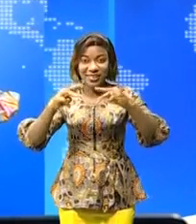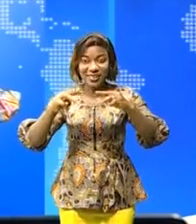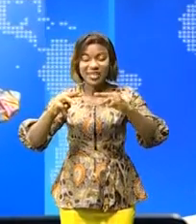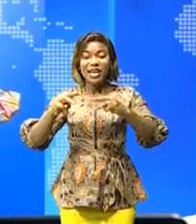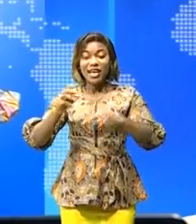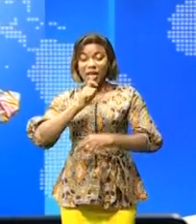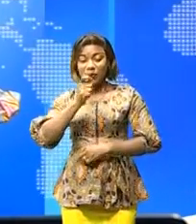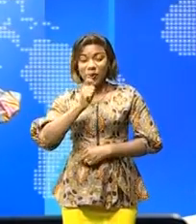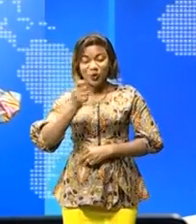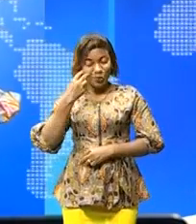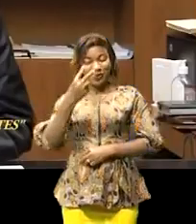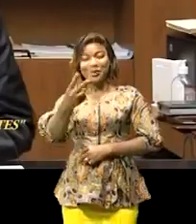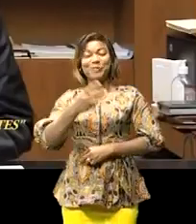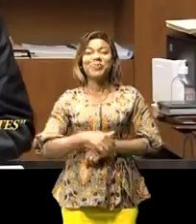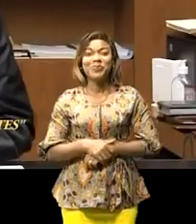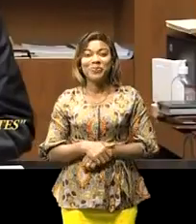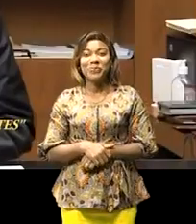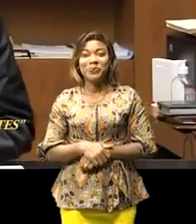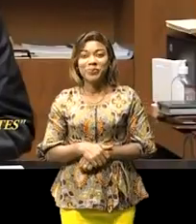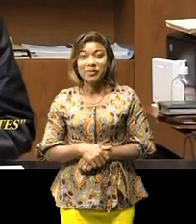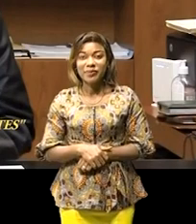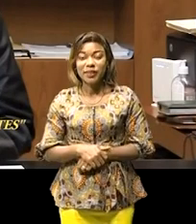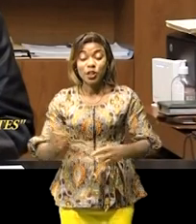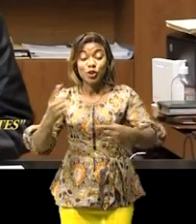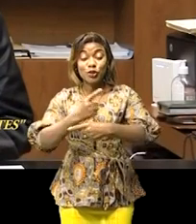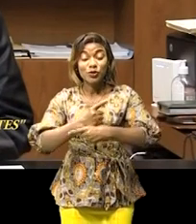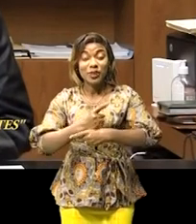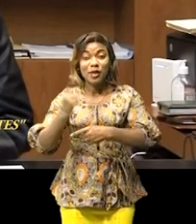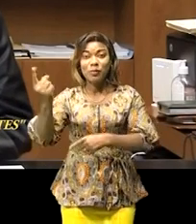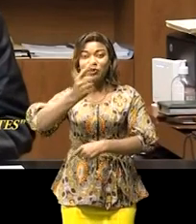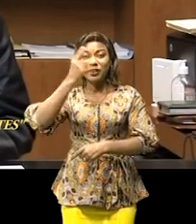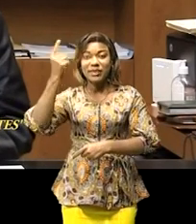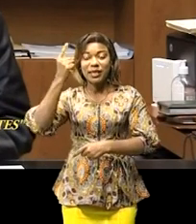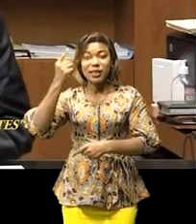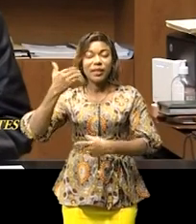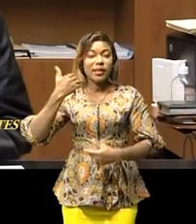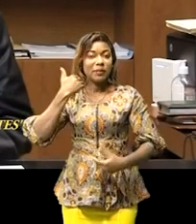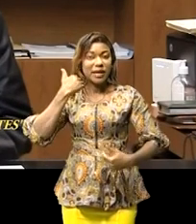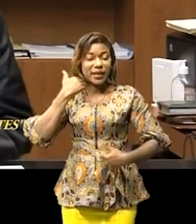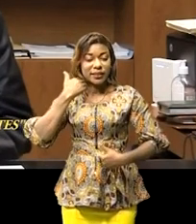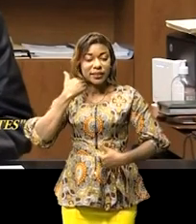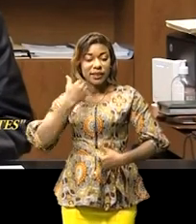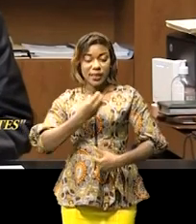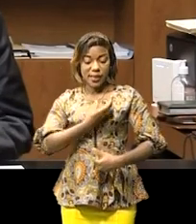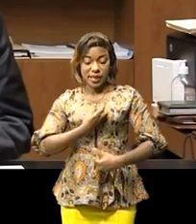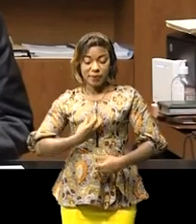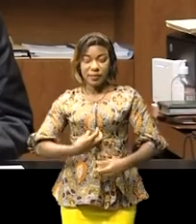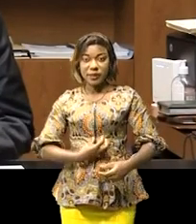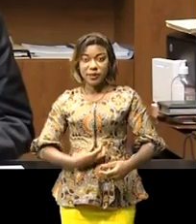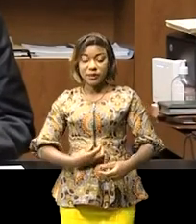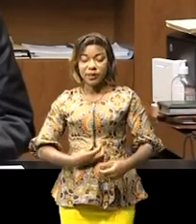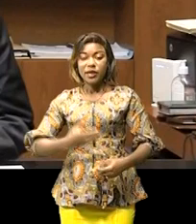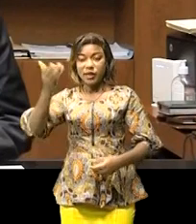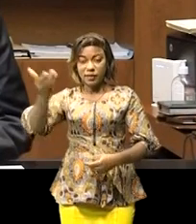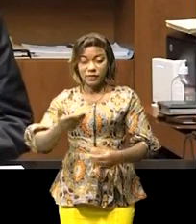micro de Lopez Kakuba. De la journée mondiale des hépatites, je viens me joindre à vous et au nom du gouvernement de la